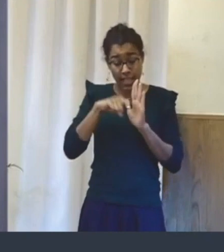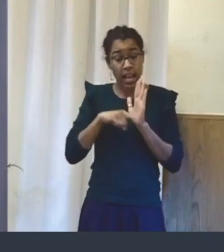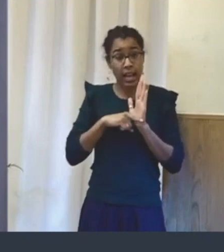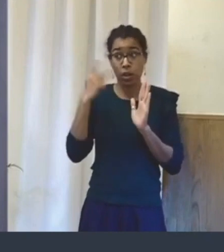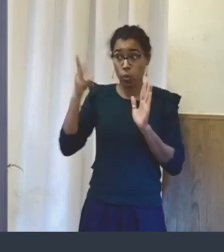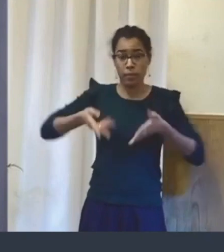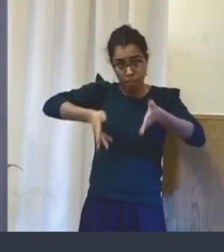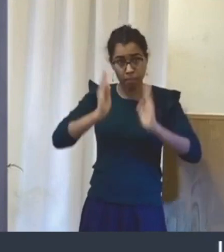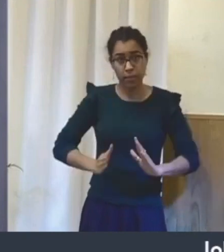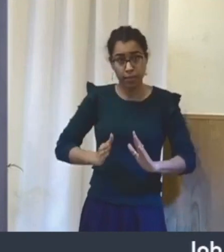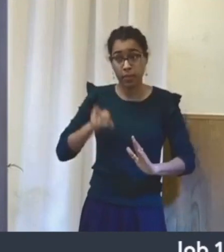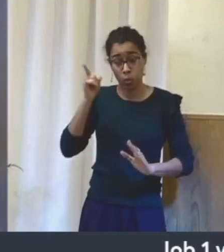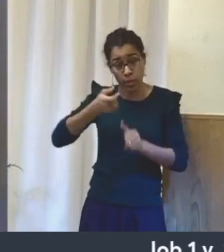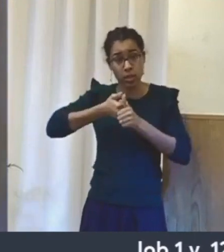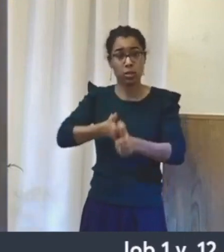fixées.